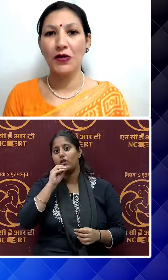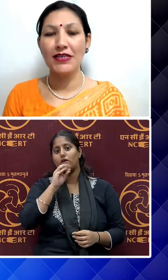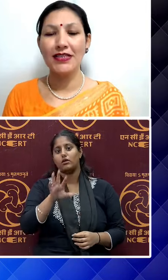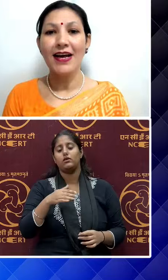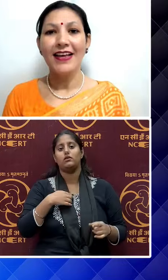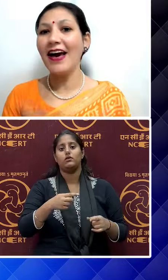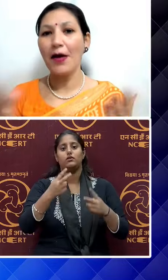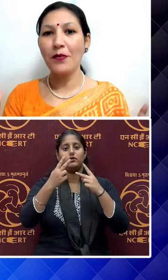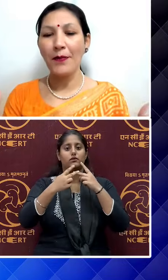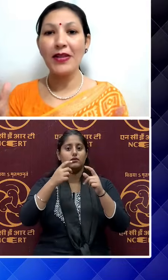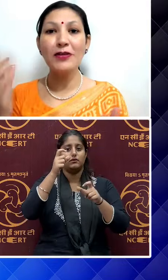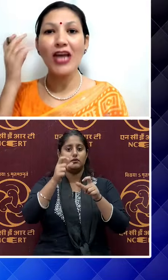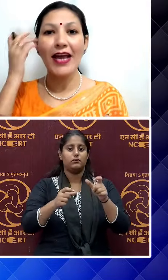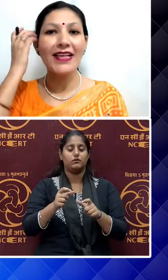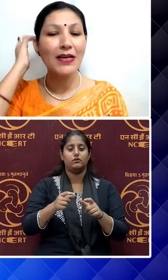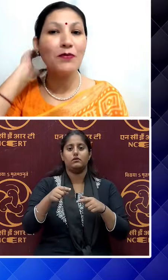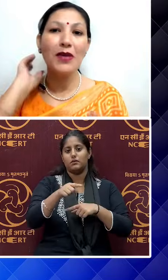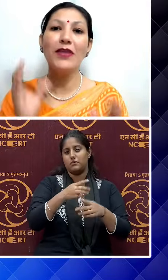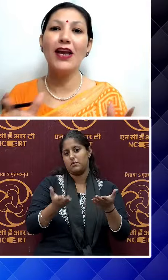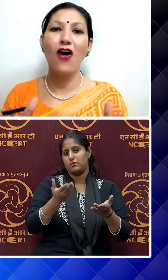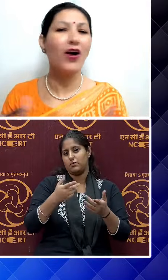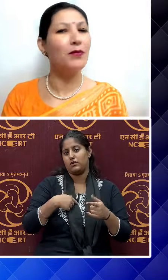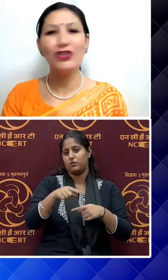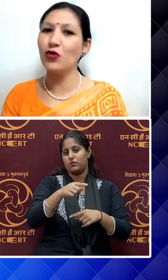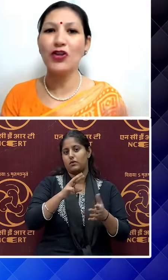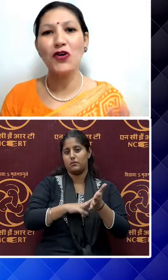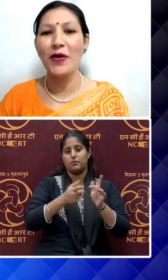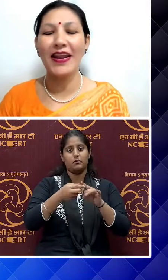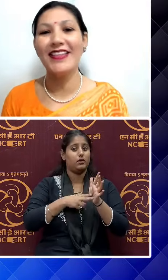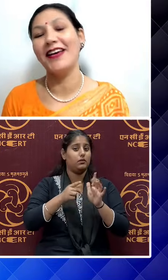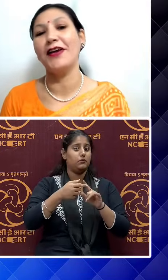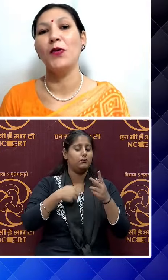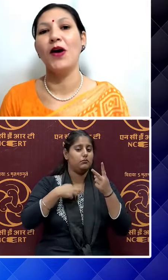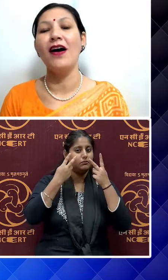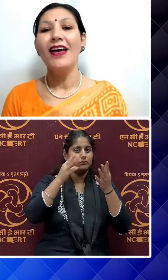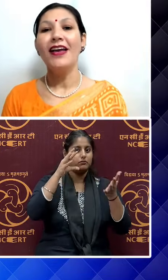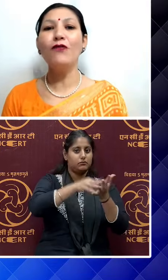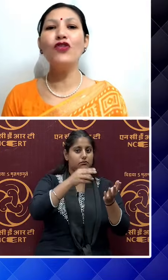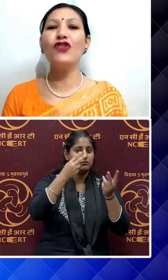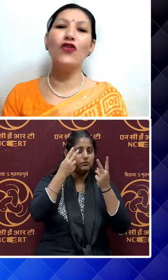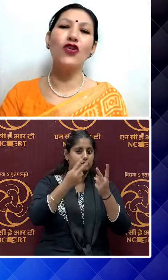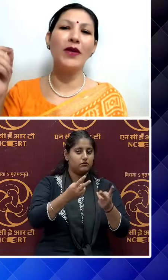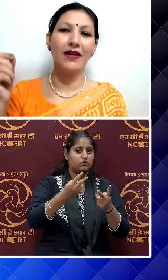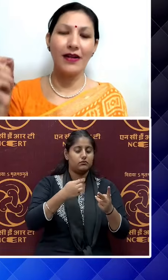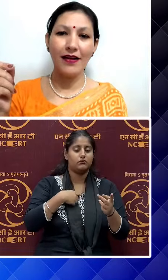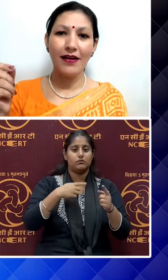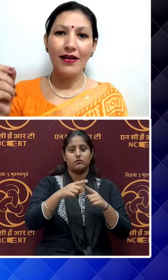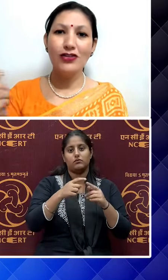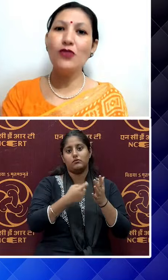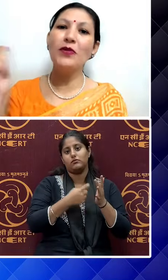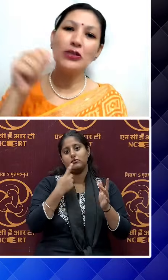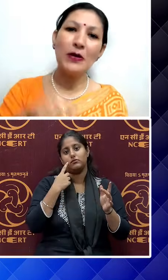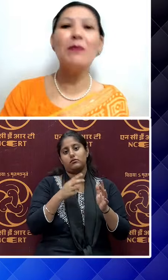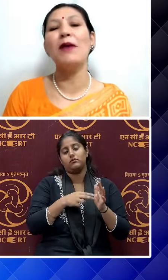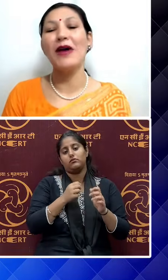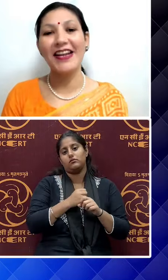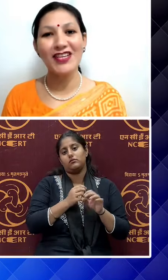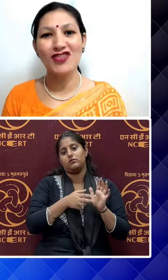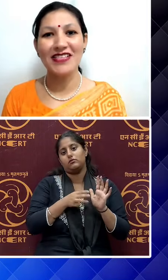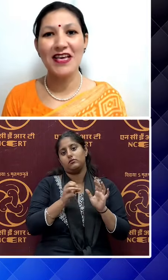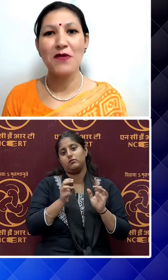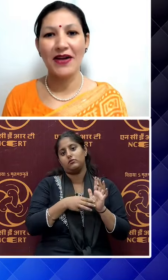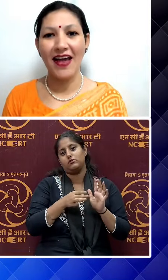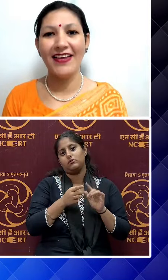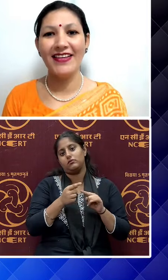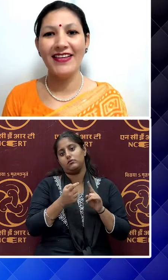एक व्यूअर्स, या आपने भी शायद ऐसा मीम देखा होगा, बच्चों ने तो हमारे देखा ही होगा, कि वो ट्रिगोनोमेट्री जो बचपन में हमारे